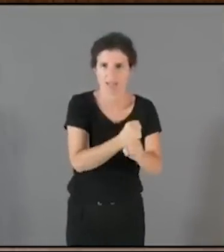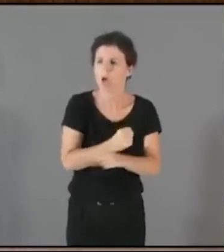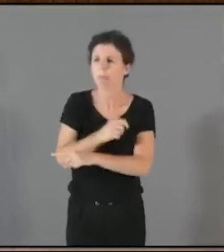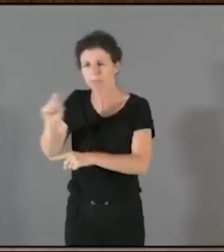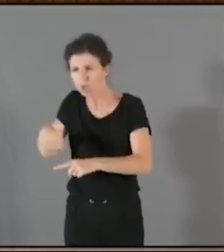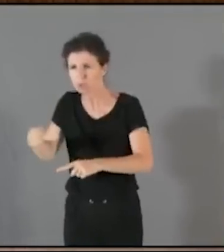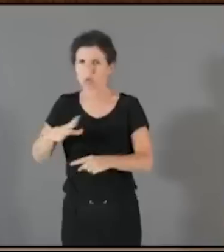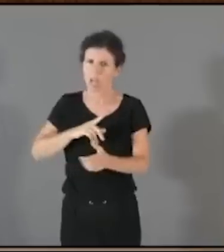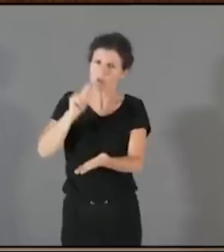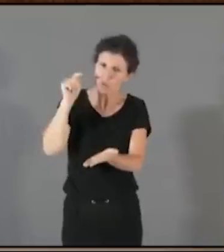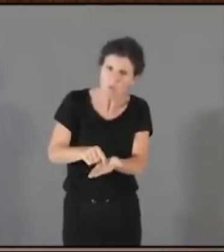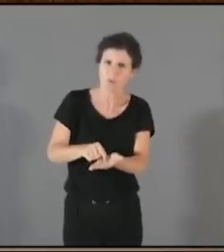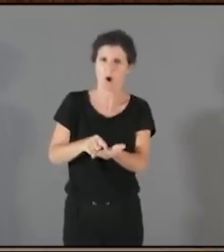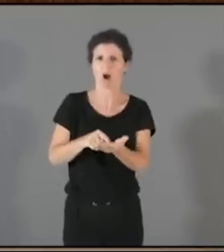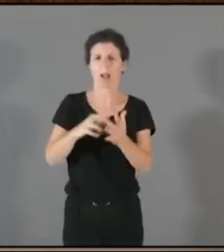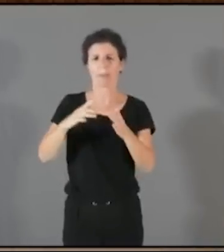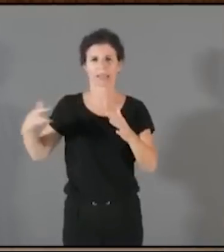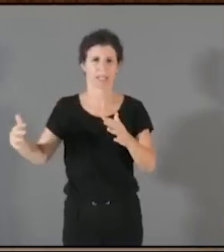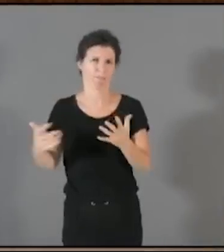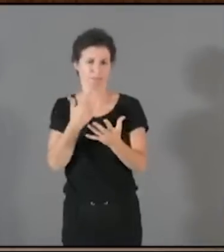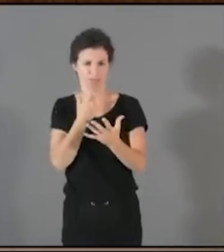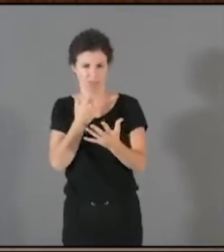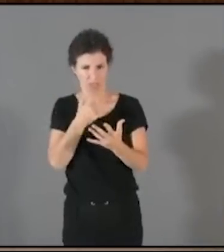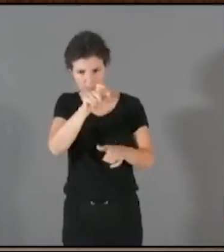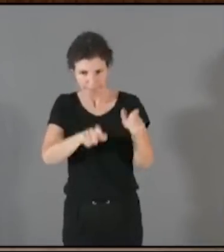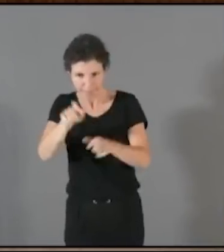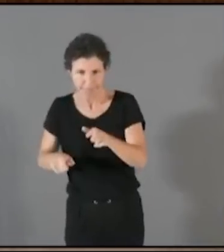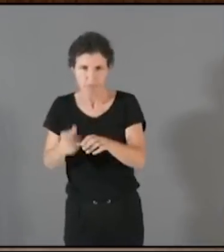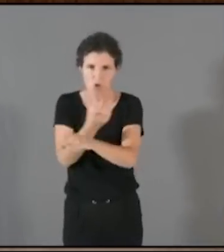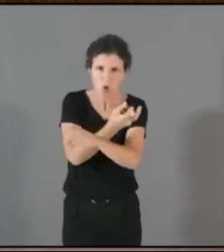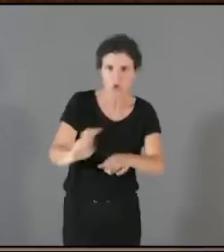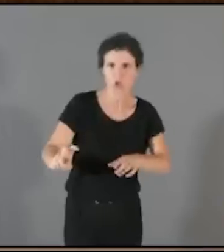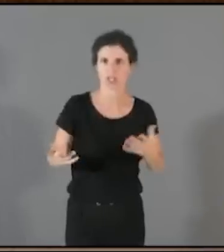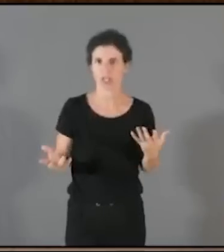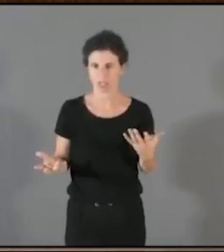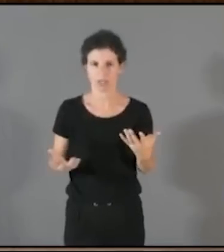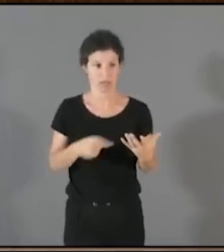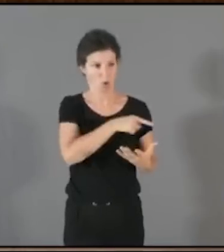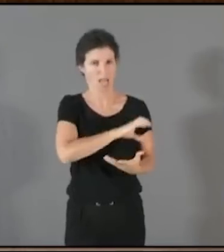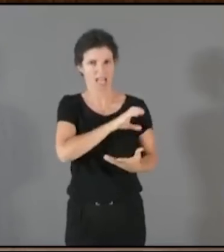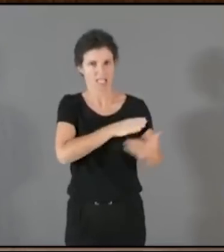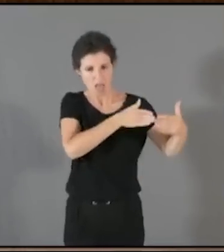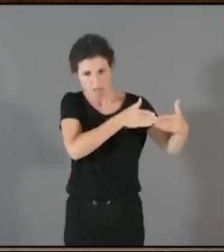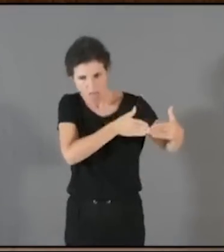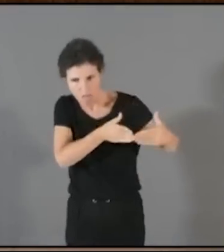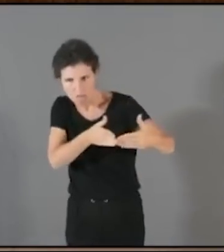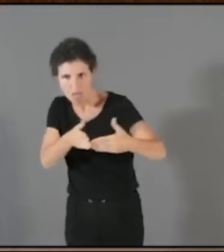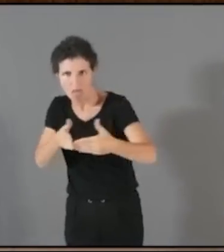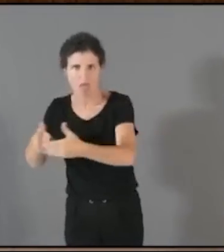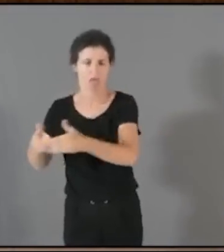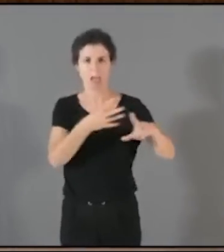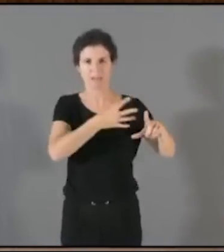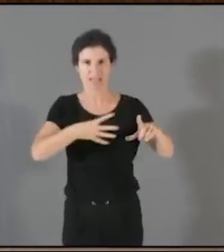vies humaines lorsqu'elles sont en danger, en particulier lorsqu'elles essaient de traverser la Méditerranée dans des conditions que l'on connaît. Mais c'est